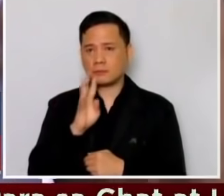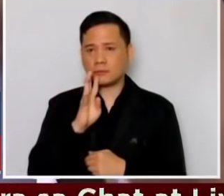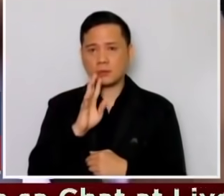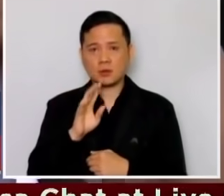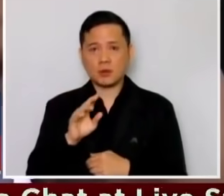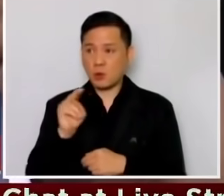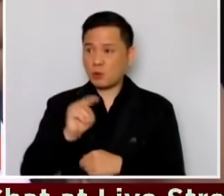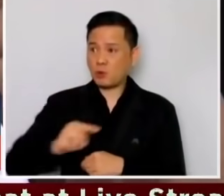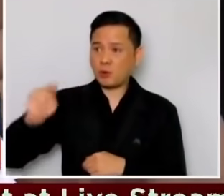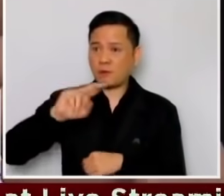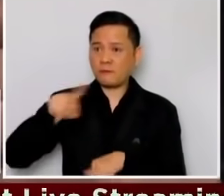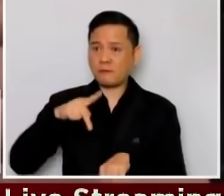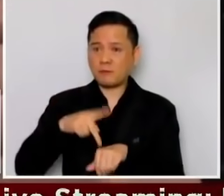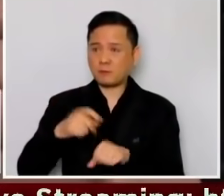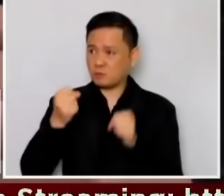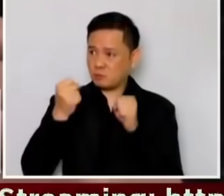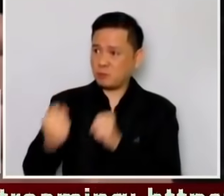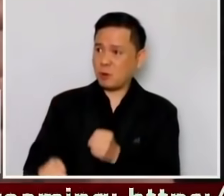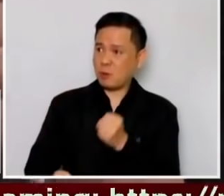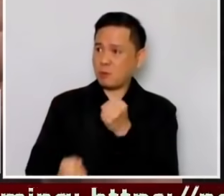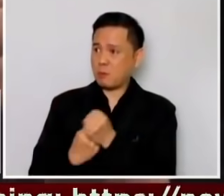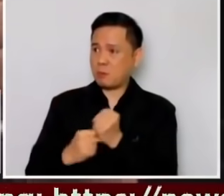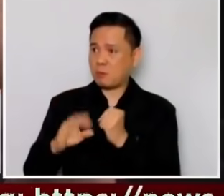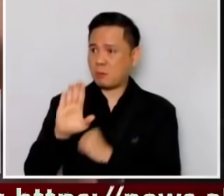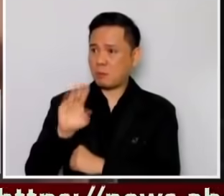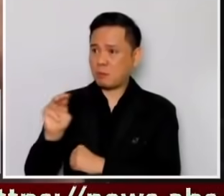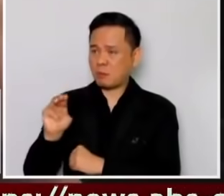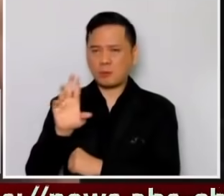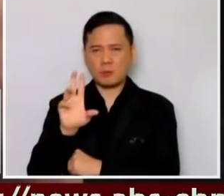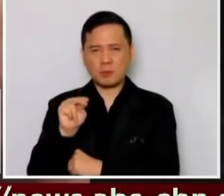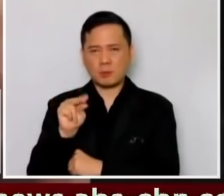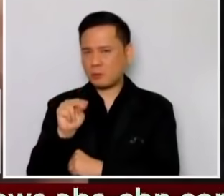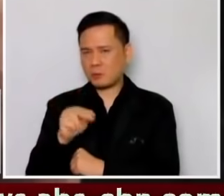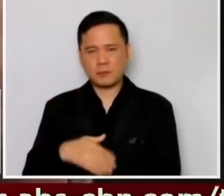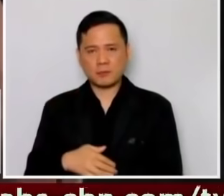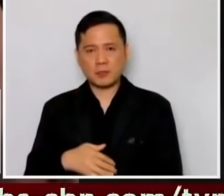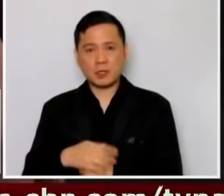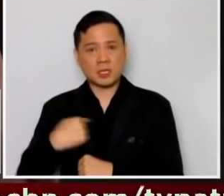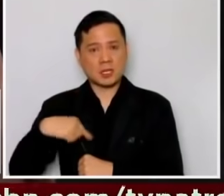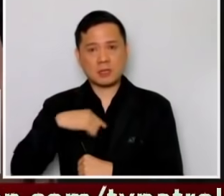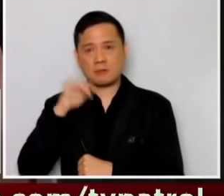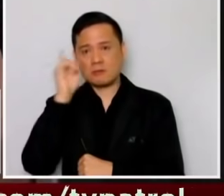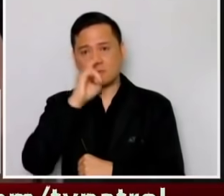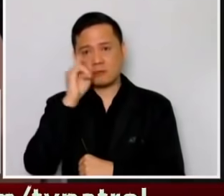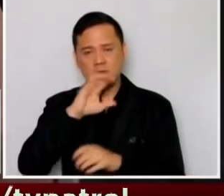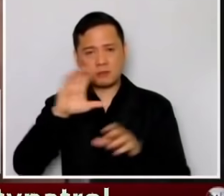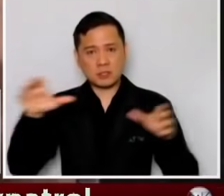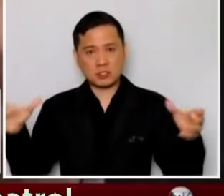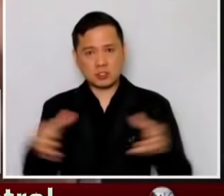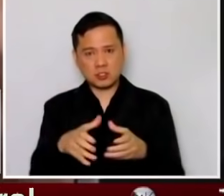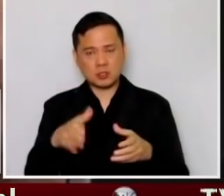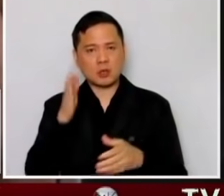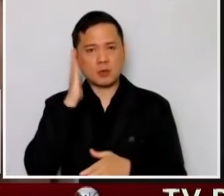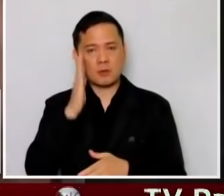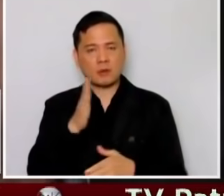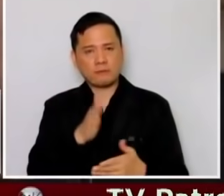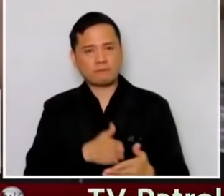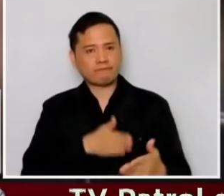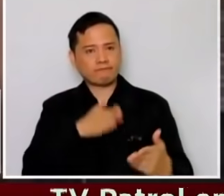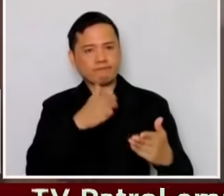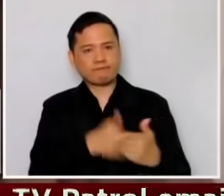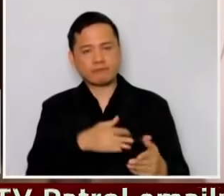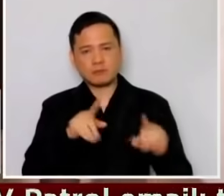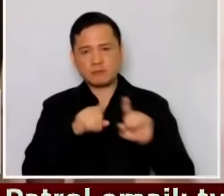kami po na mga taga Ilocos Region ay nandirito ngayon para mag-file ng pang-ikawalong disqualification case laban